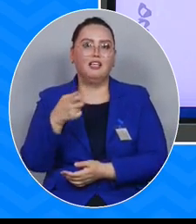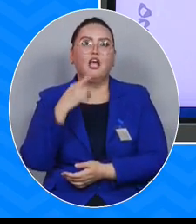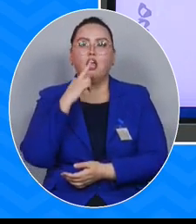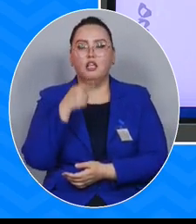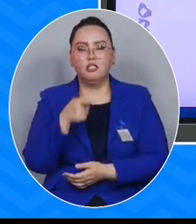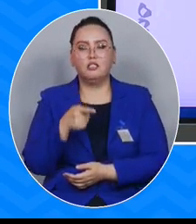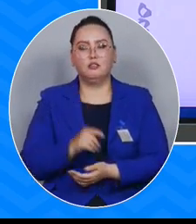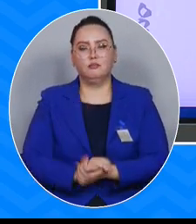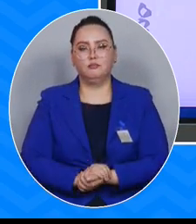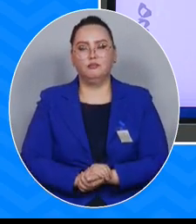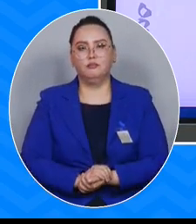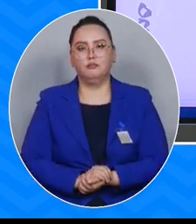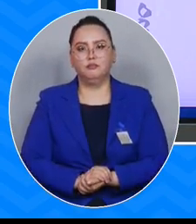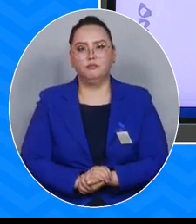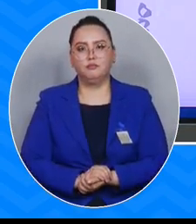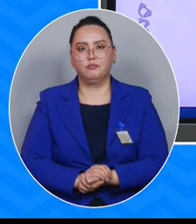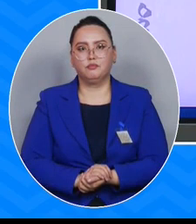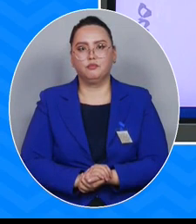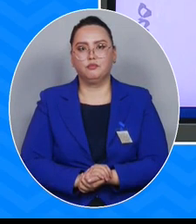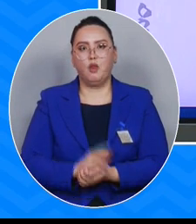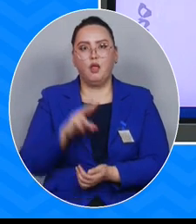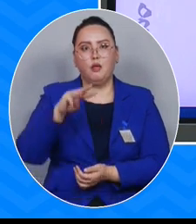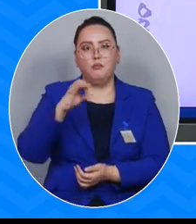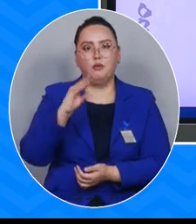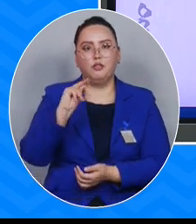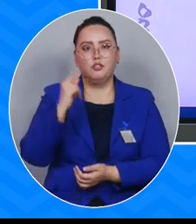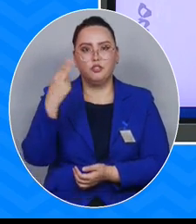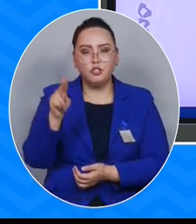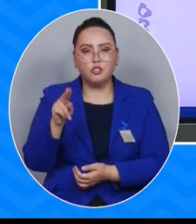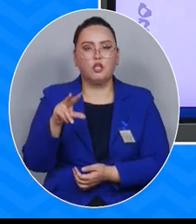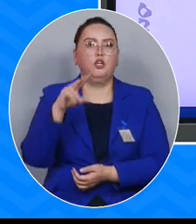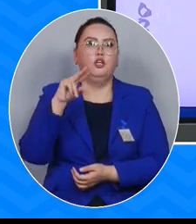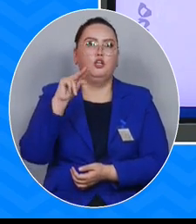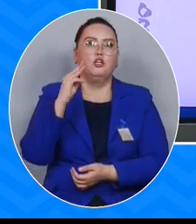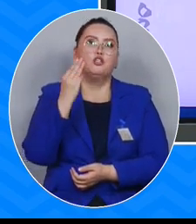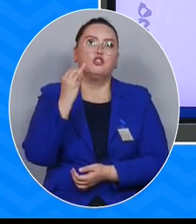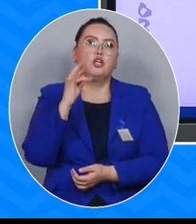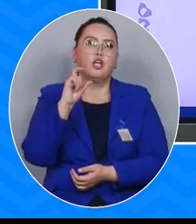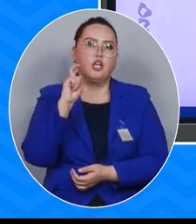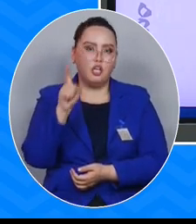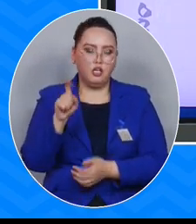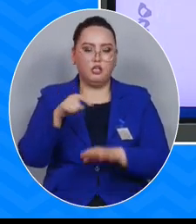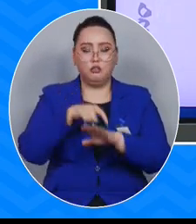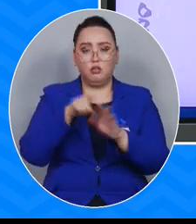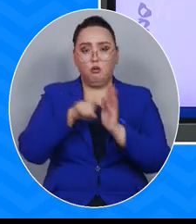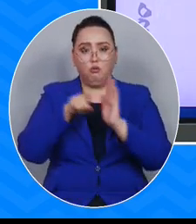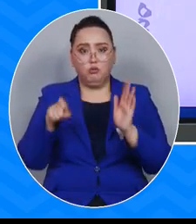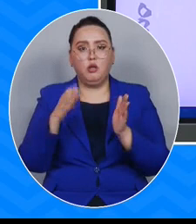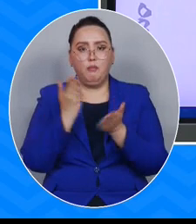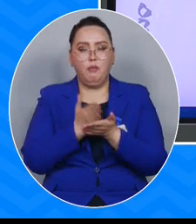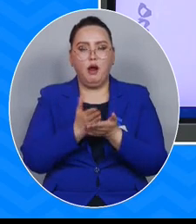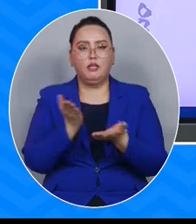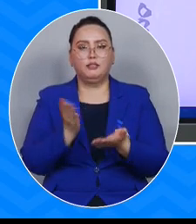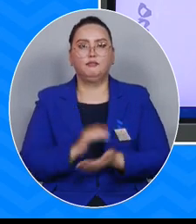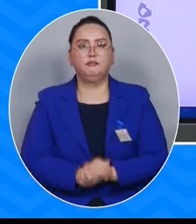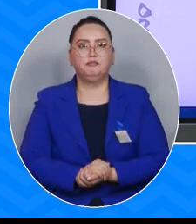Зайынгайд энэ үүхча хэдэйд улсан байг хэр мэчэд шэнгэх мэчэд улсан. Зайынгүй жарлиг улогсны дараа, эдзон хаам бол